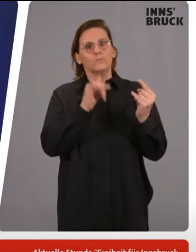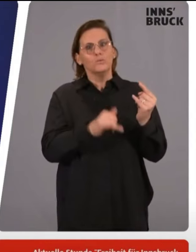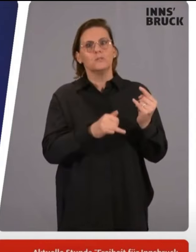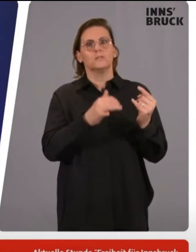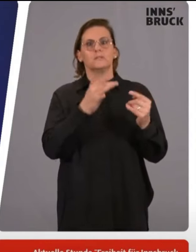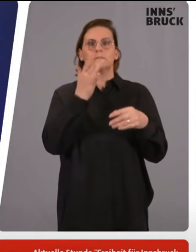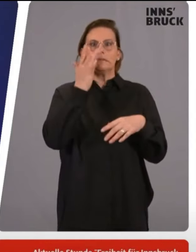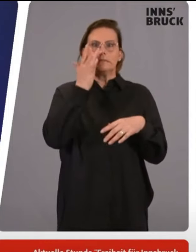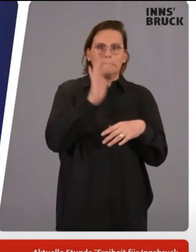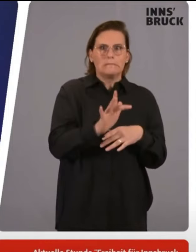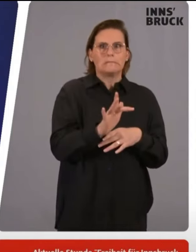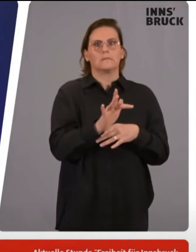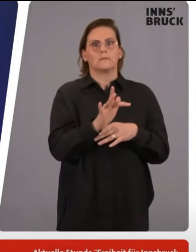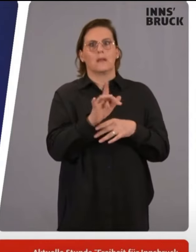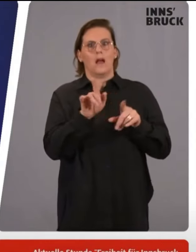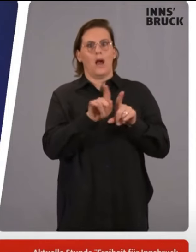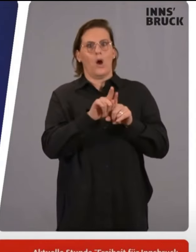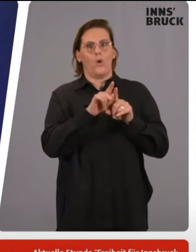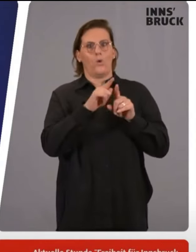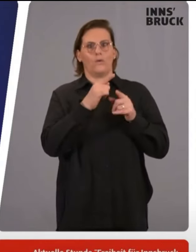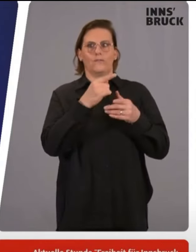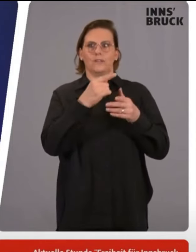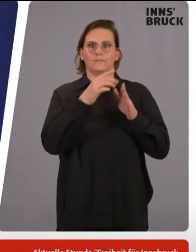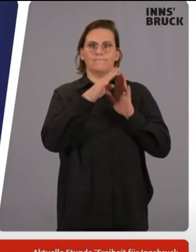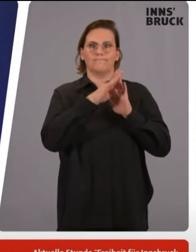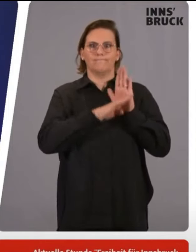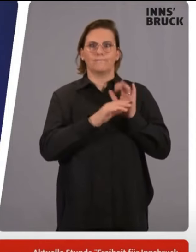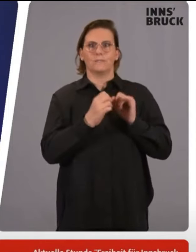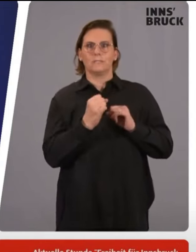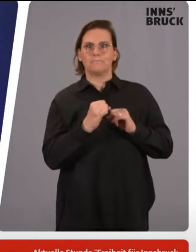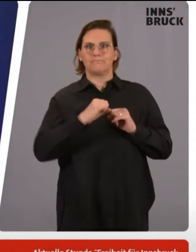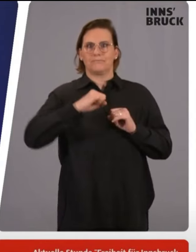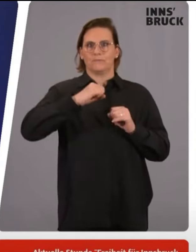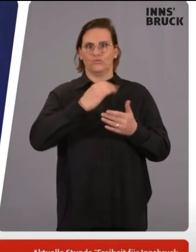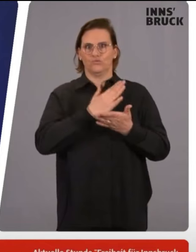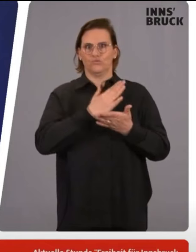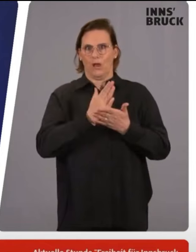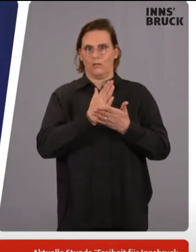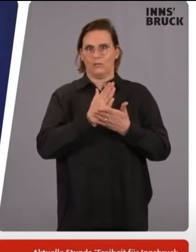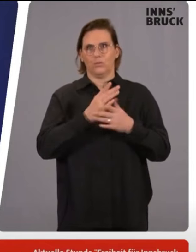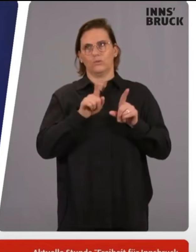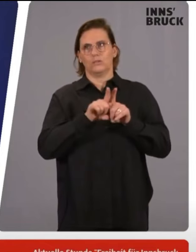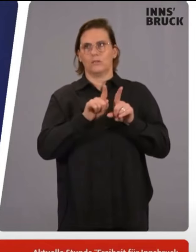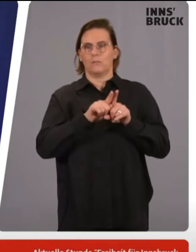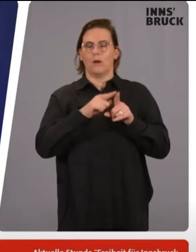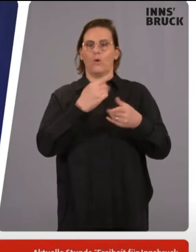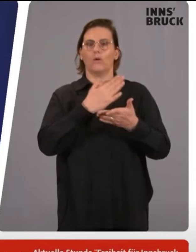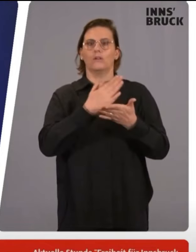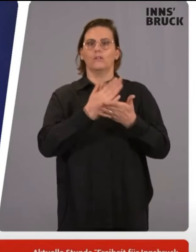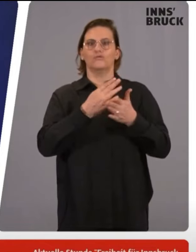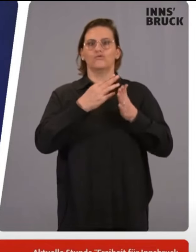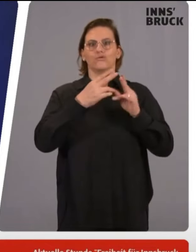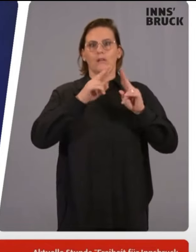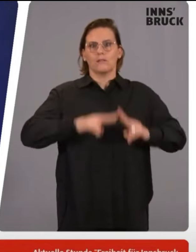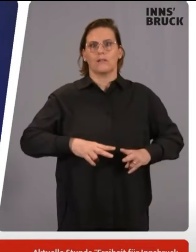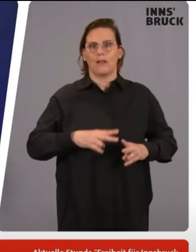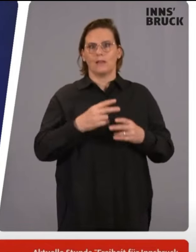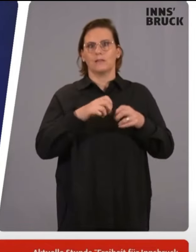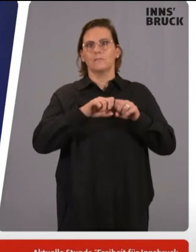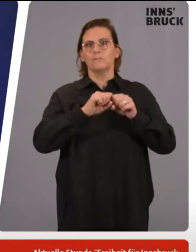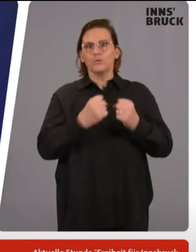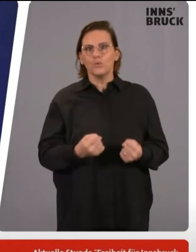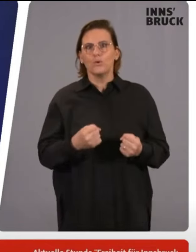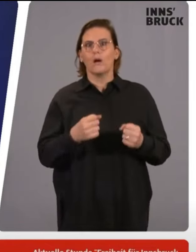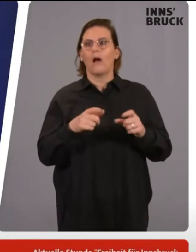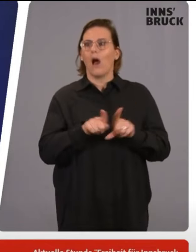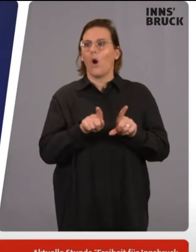stadtrechtswidrig und auch von der Gemeindeaufsicht als stadtrechtswi oder stadtrechtsbruch sozusagen festgestellt hat frisch